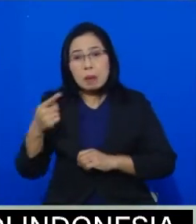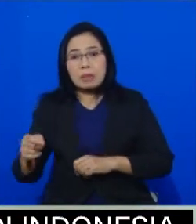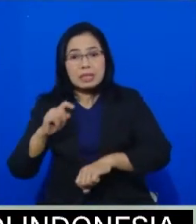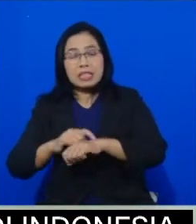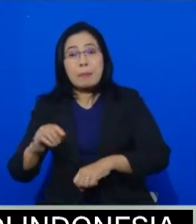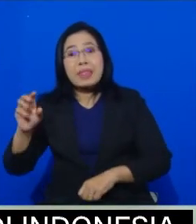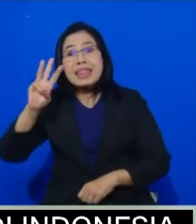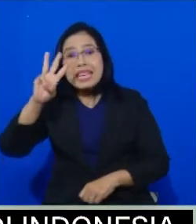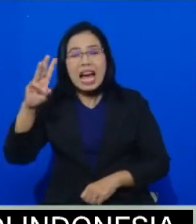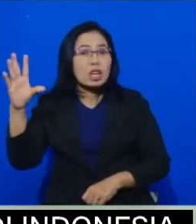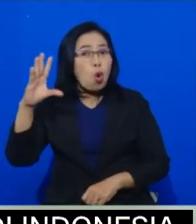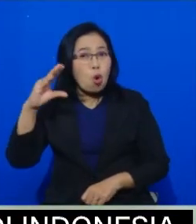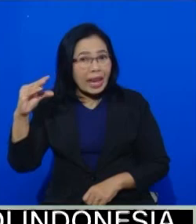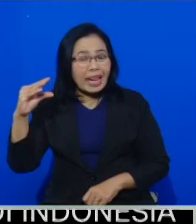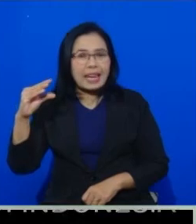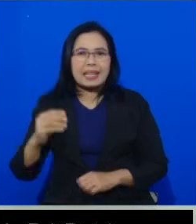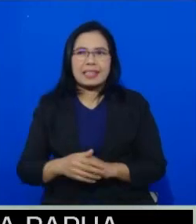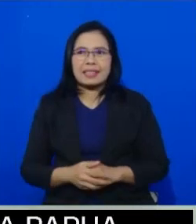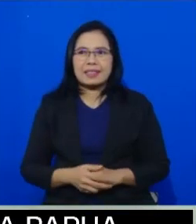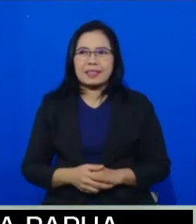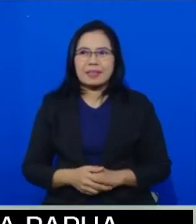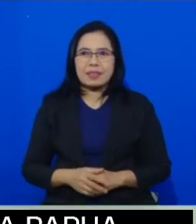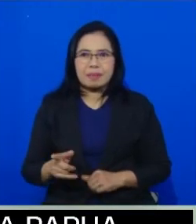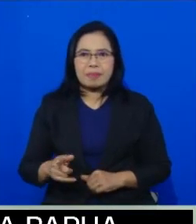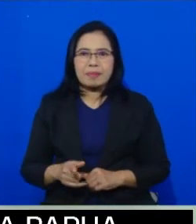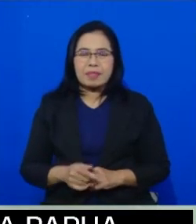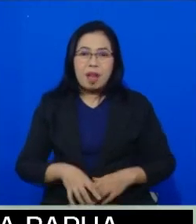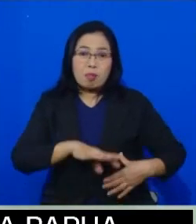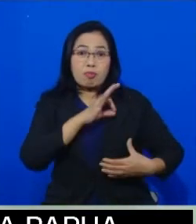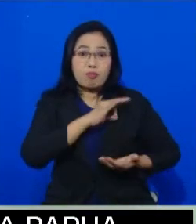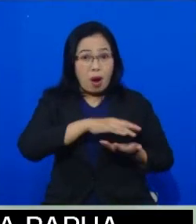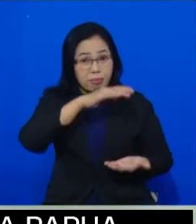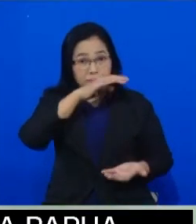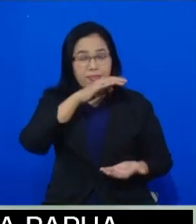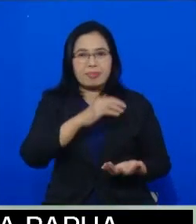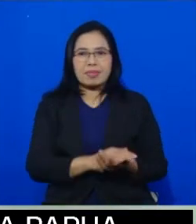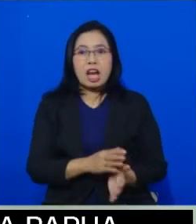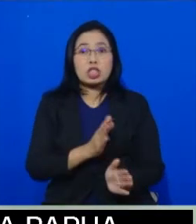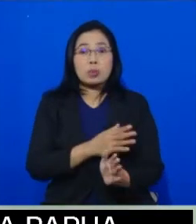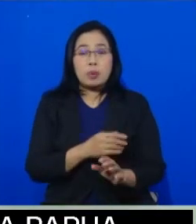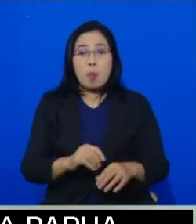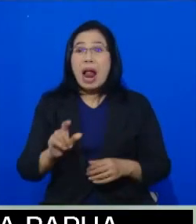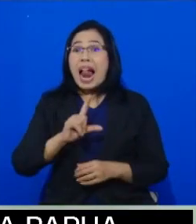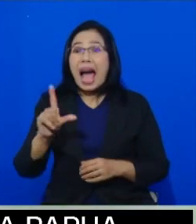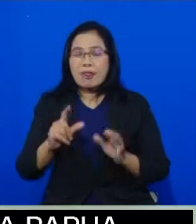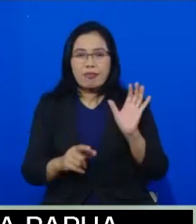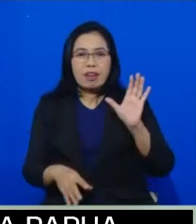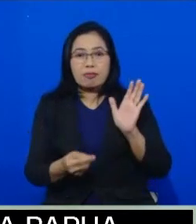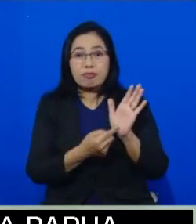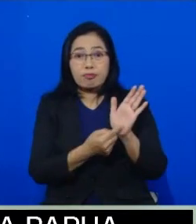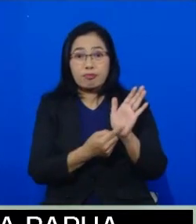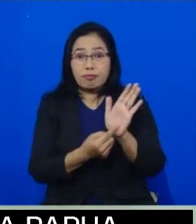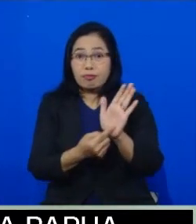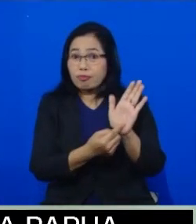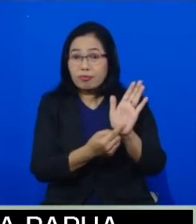Iya. Perubahannya mungkin dari kita dari omset juga kan. Kalau misalkan dari sebelum live kan kita jual cuma di toko aja.